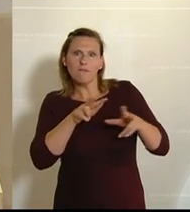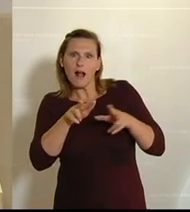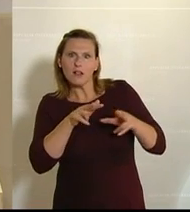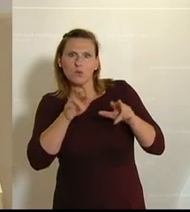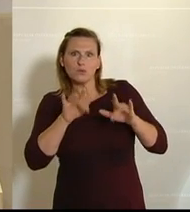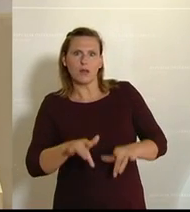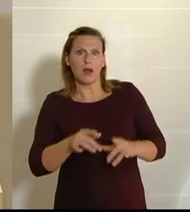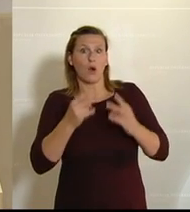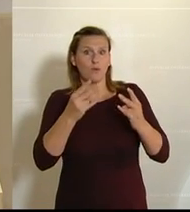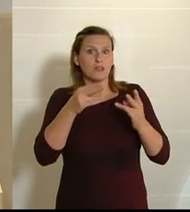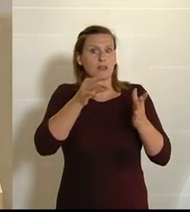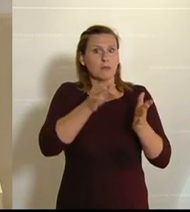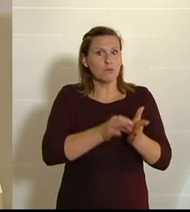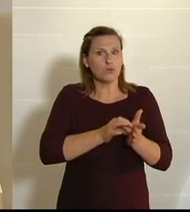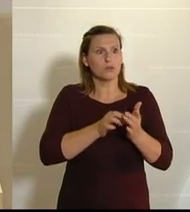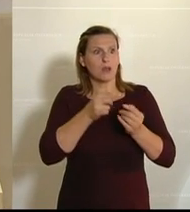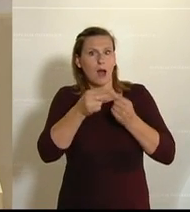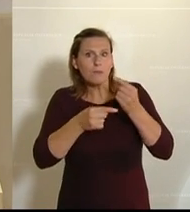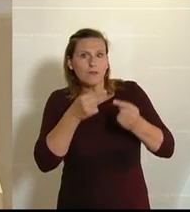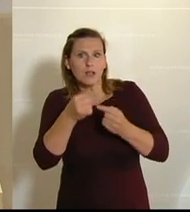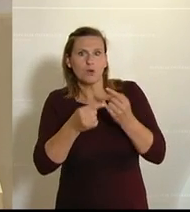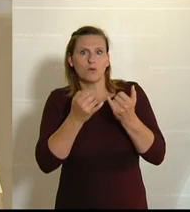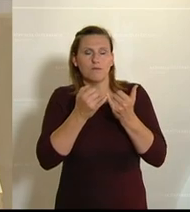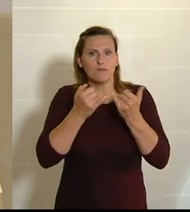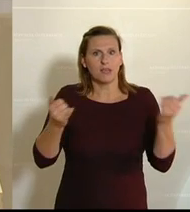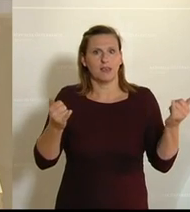selbstverständlich in der Abwicklung,